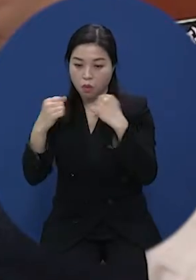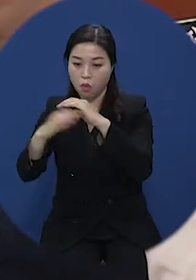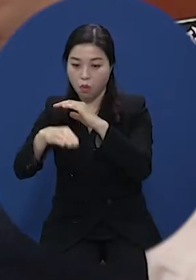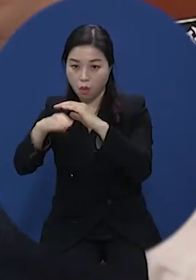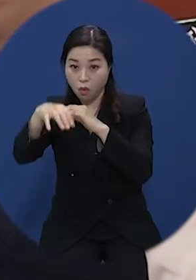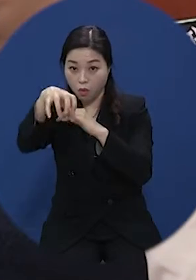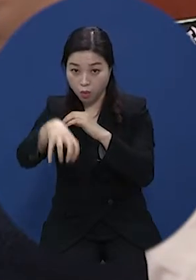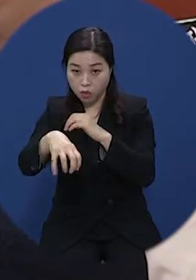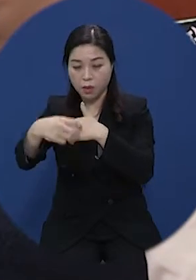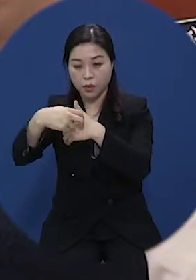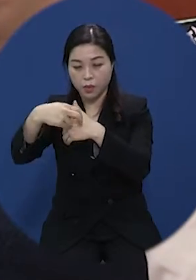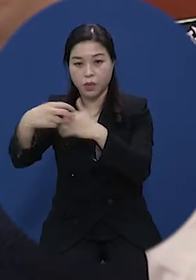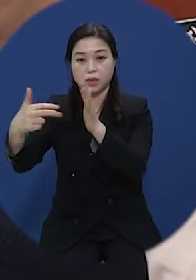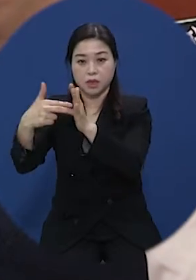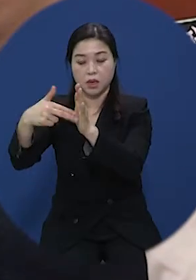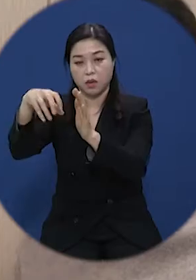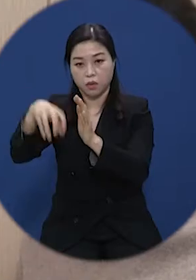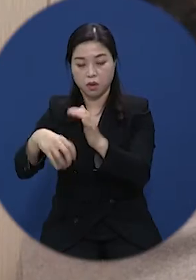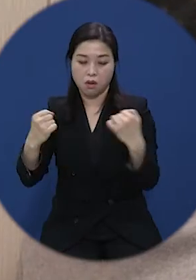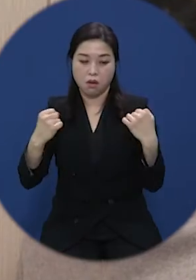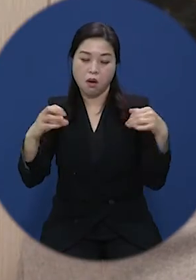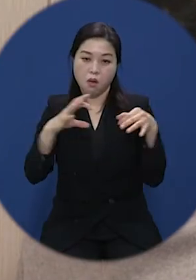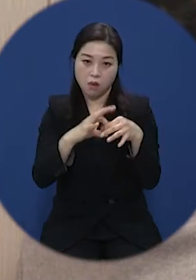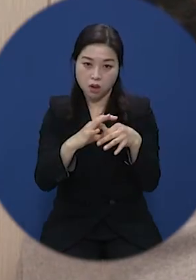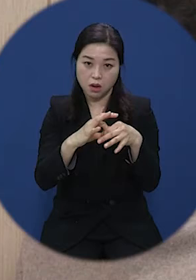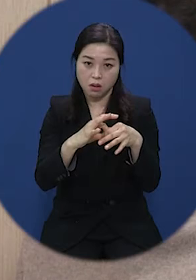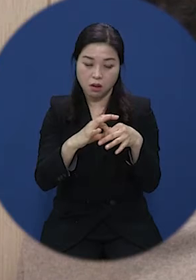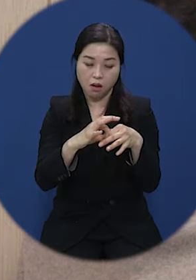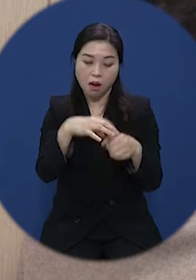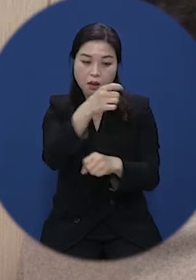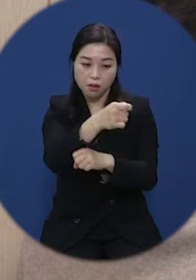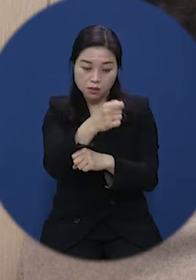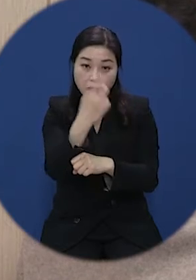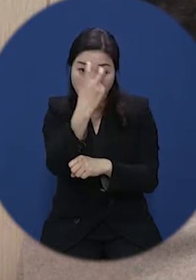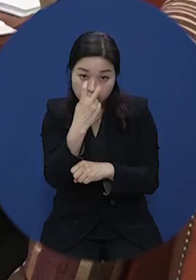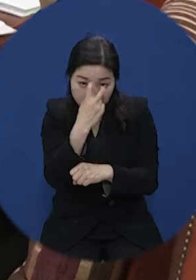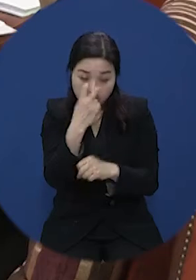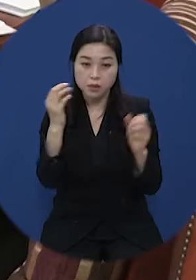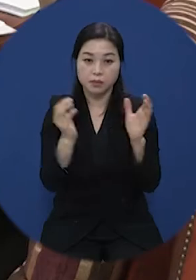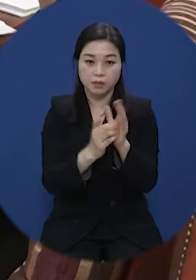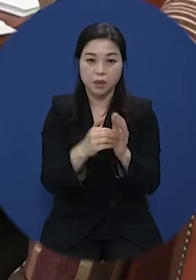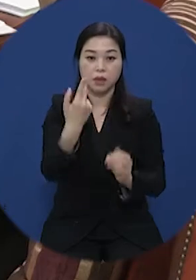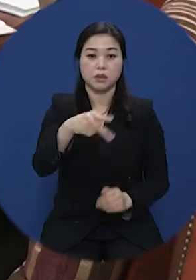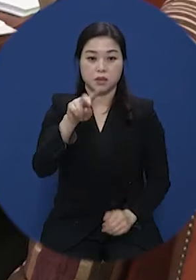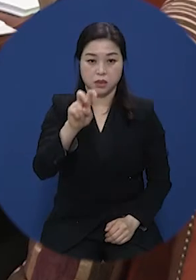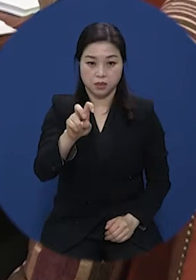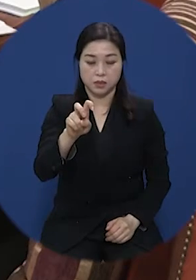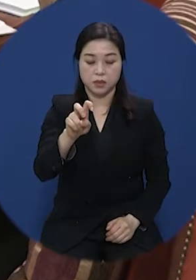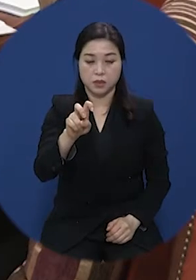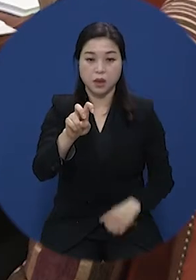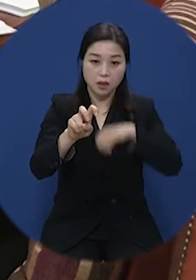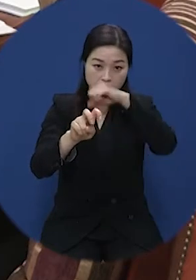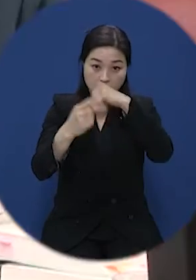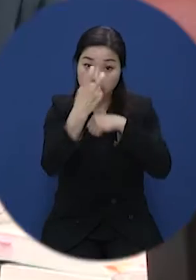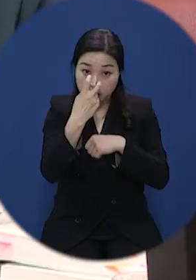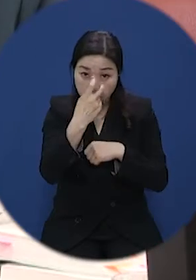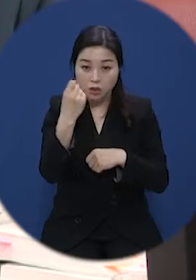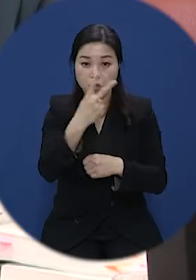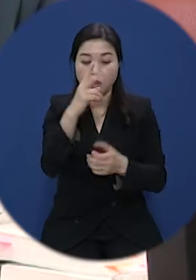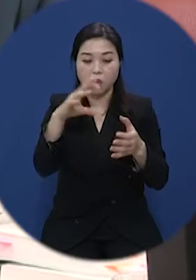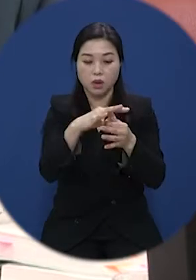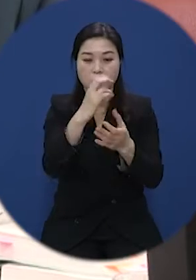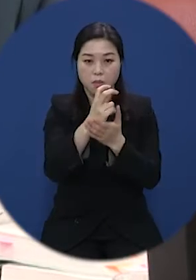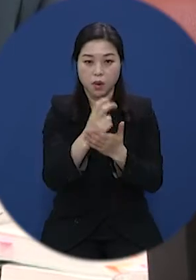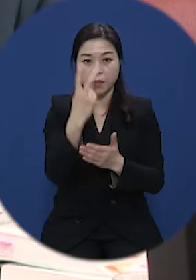공공보건의료재단, 건강 관련 시설에 대한 행정사무감사를 진행하고 이어서 2020년도 예산안 심사와